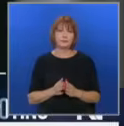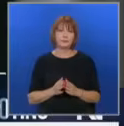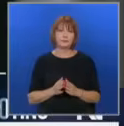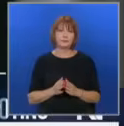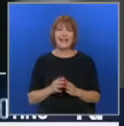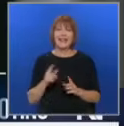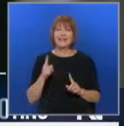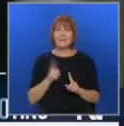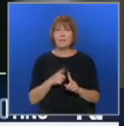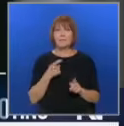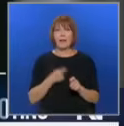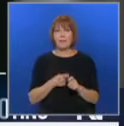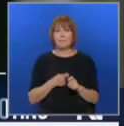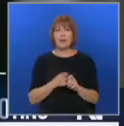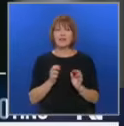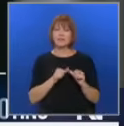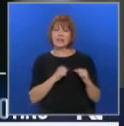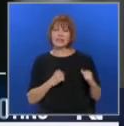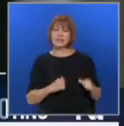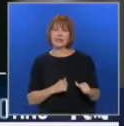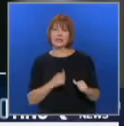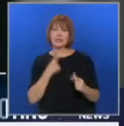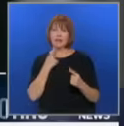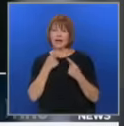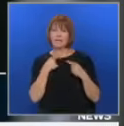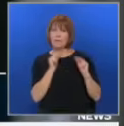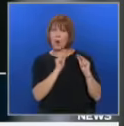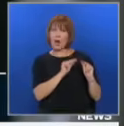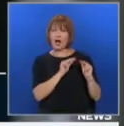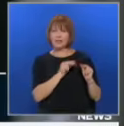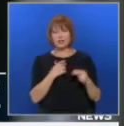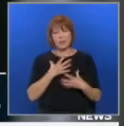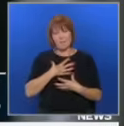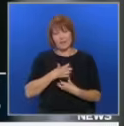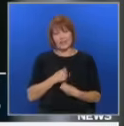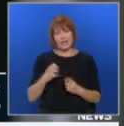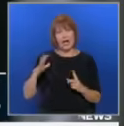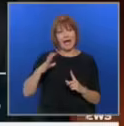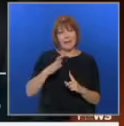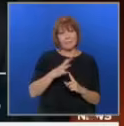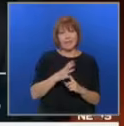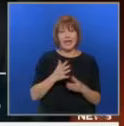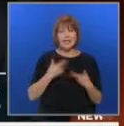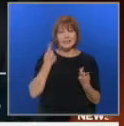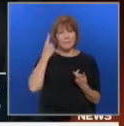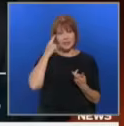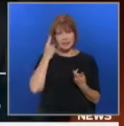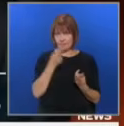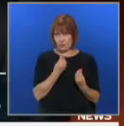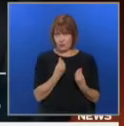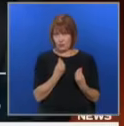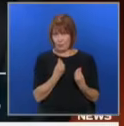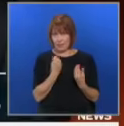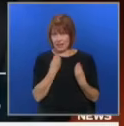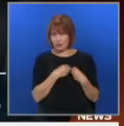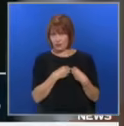С Тръмп проведохме много сърдечен разговор. Казах му, че съм много притеснен от атаката и че искам да знам дали е добре. Каза